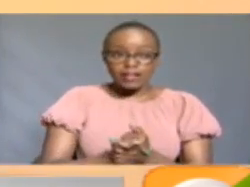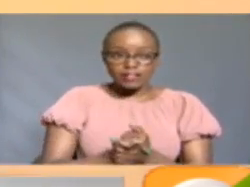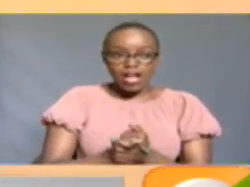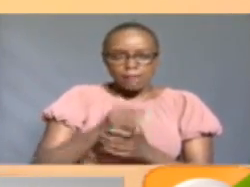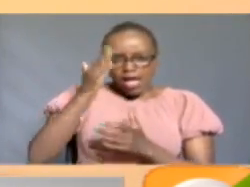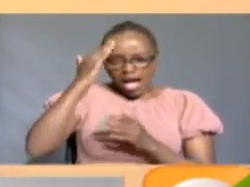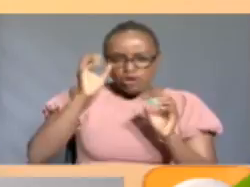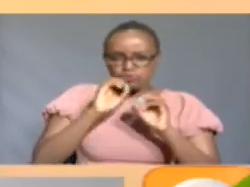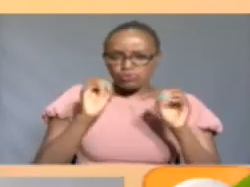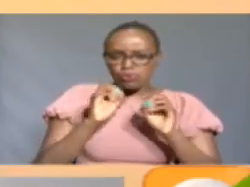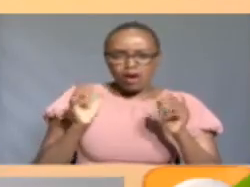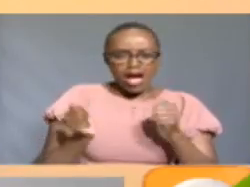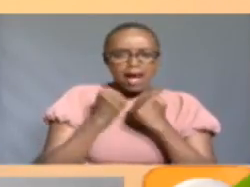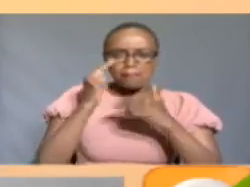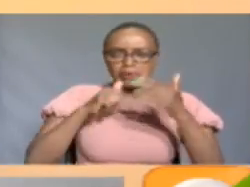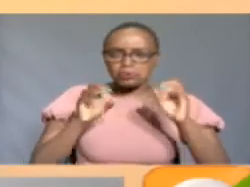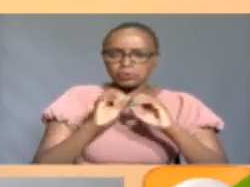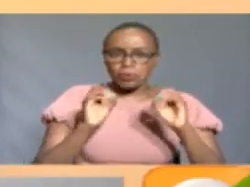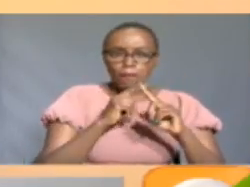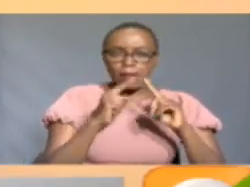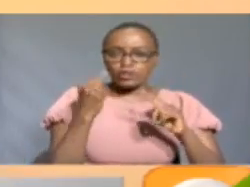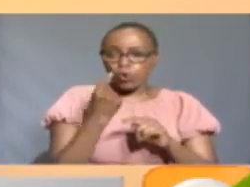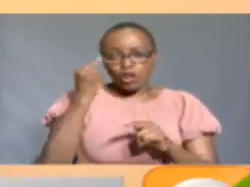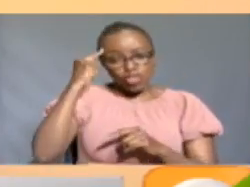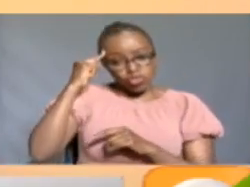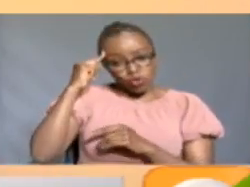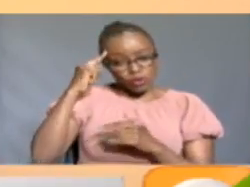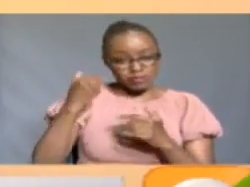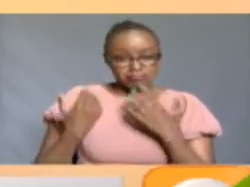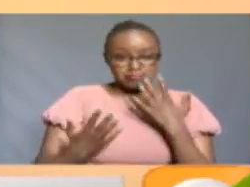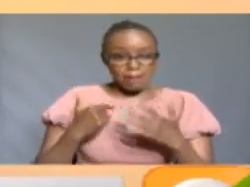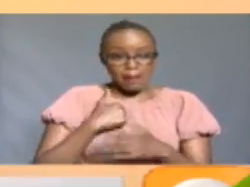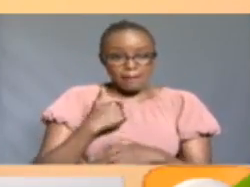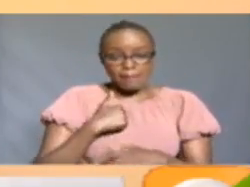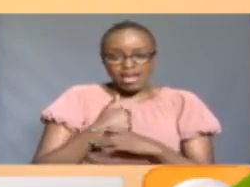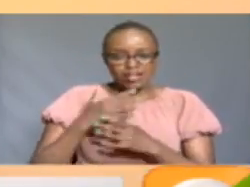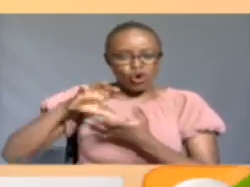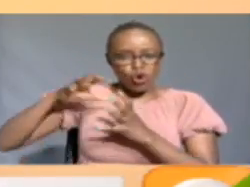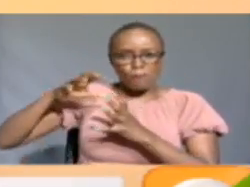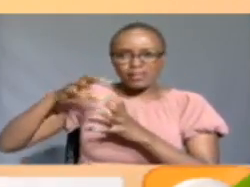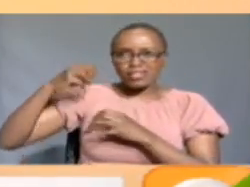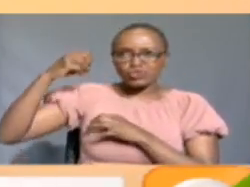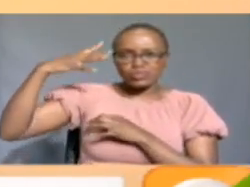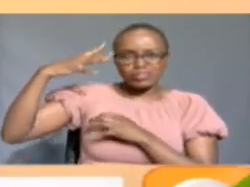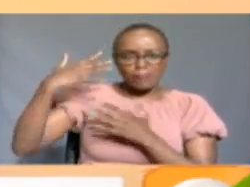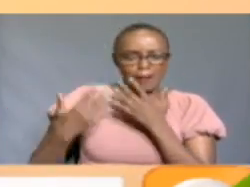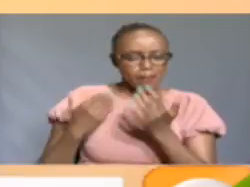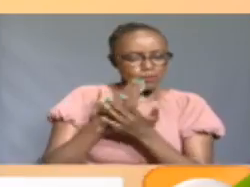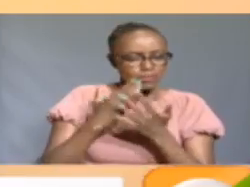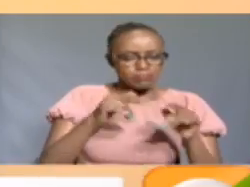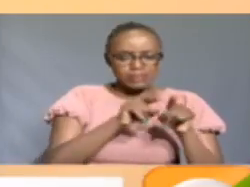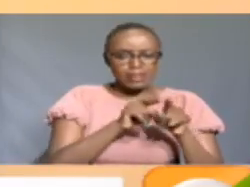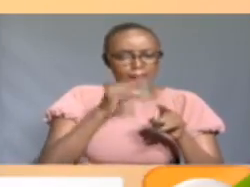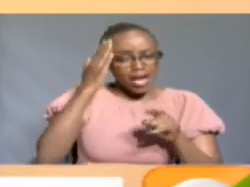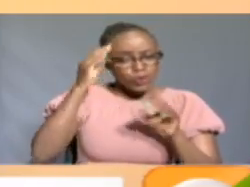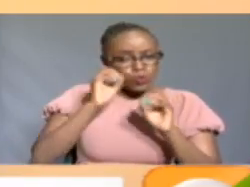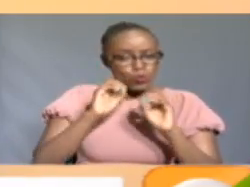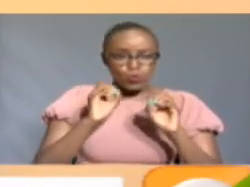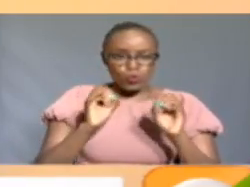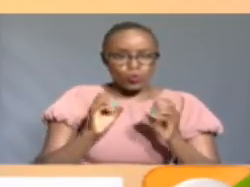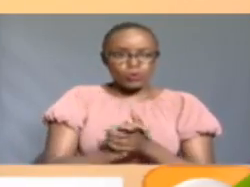siko najua kwanza ni nini imefanyika mimi nilifikiria maybe labda ni complication ya stima kitu kama hiyo siko najua ni